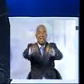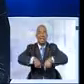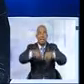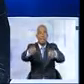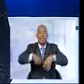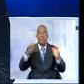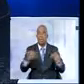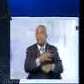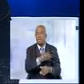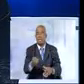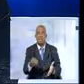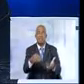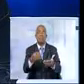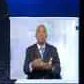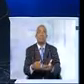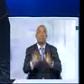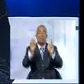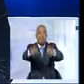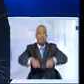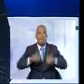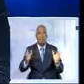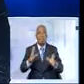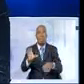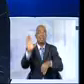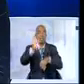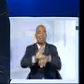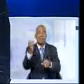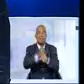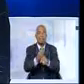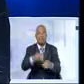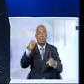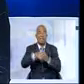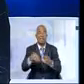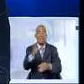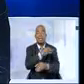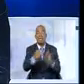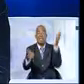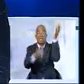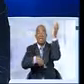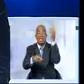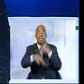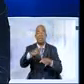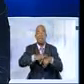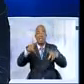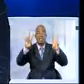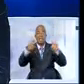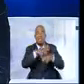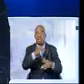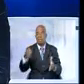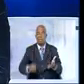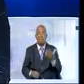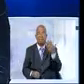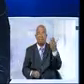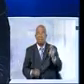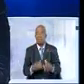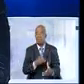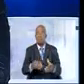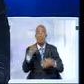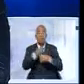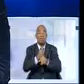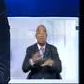les producteurs de café-cacao du département de Meagui adhèrent à la nouvelle fêtière dénommée Alliance nationale des